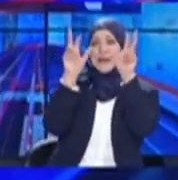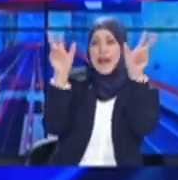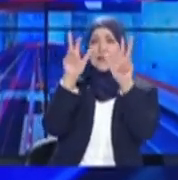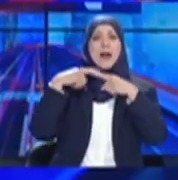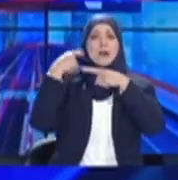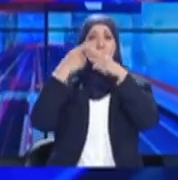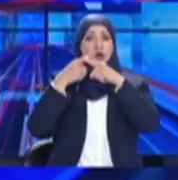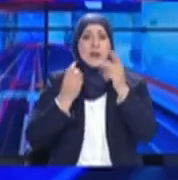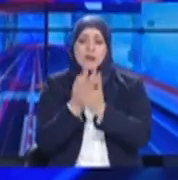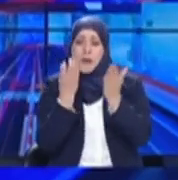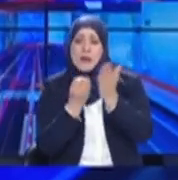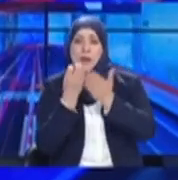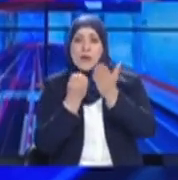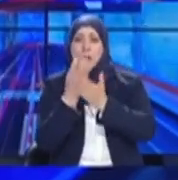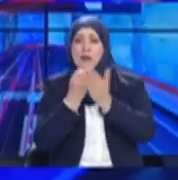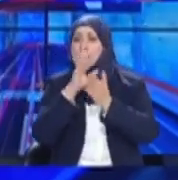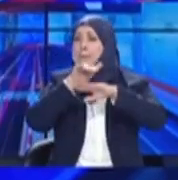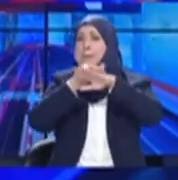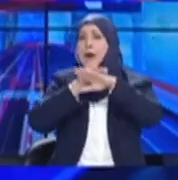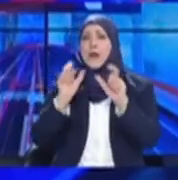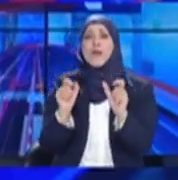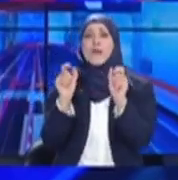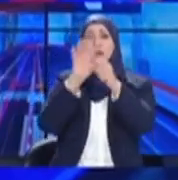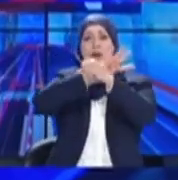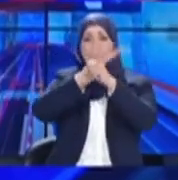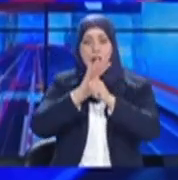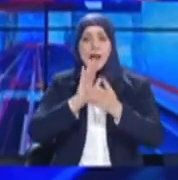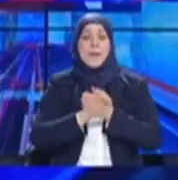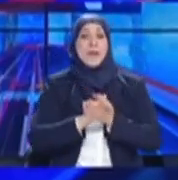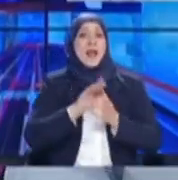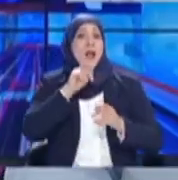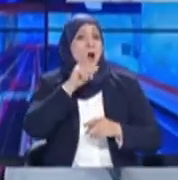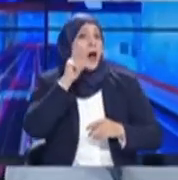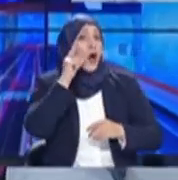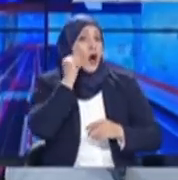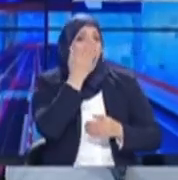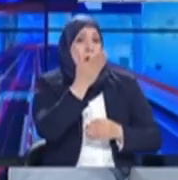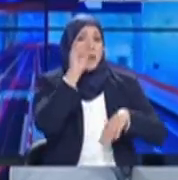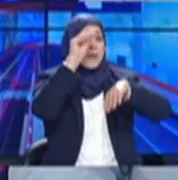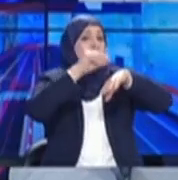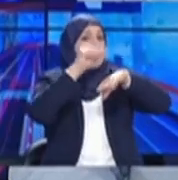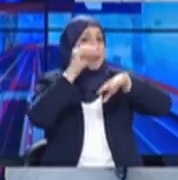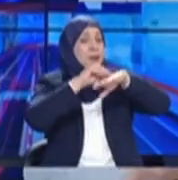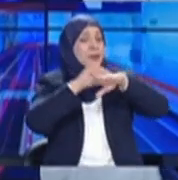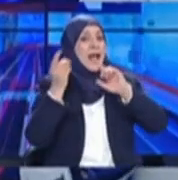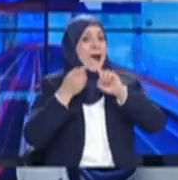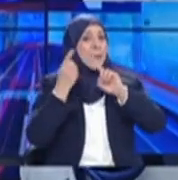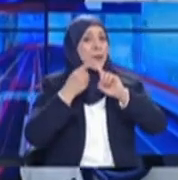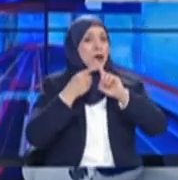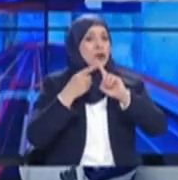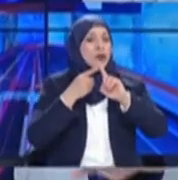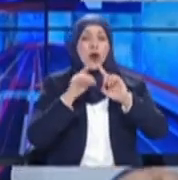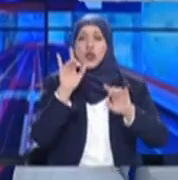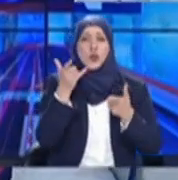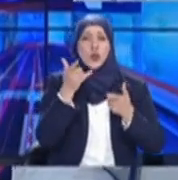فيها الجانب الفلسفي وهذا مهم جدا بكل صراحه القناه الوحيده اللي فهمه اللعبه